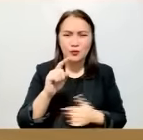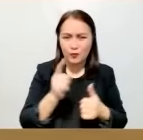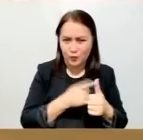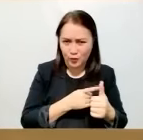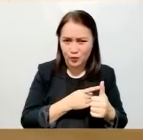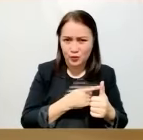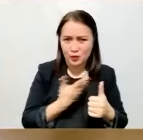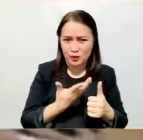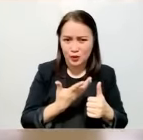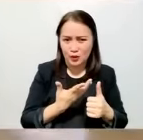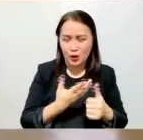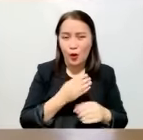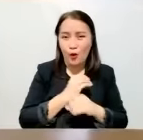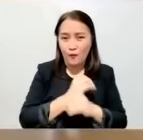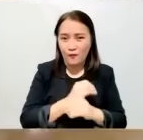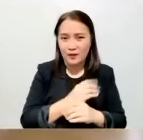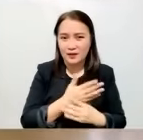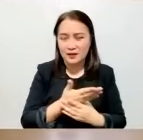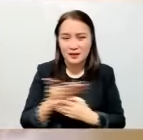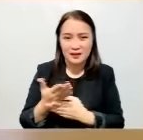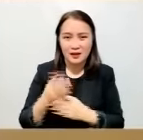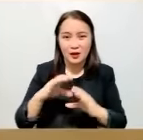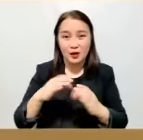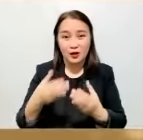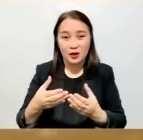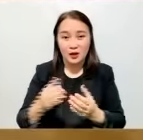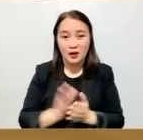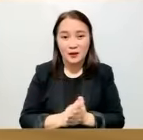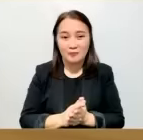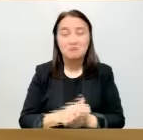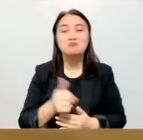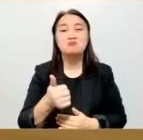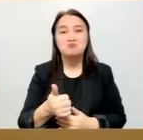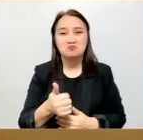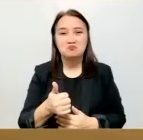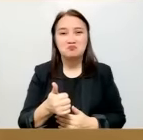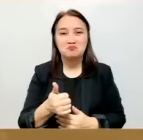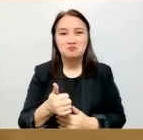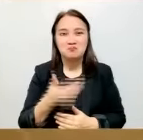opensa ng kupunan. Nagandahan kaagad siya sa potensyal na